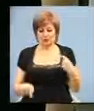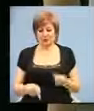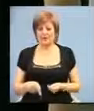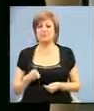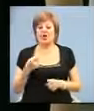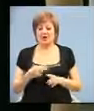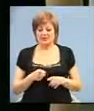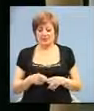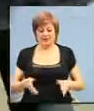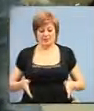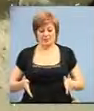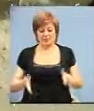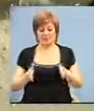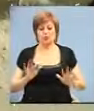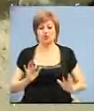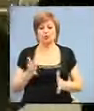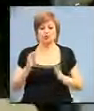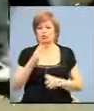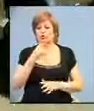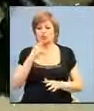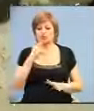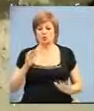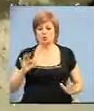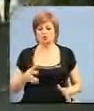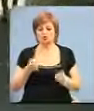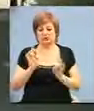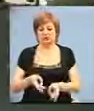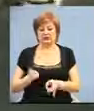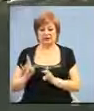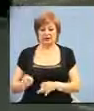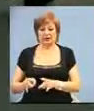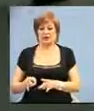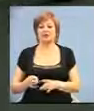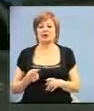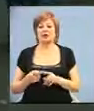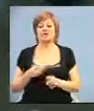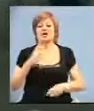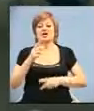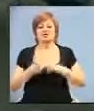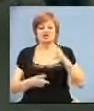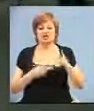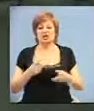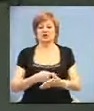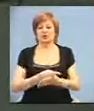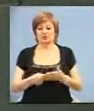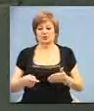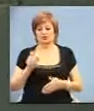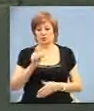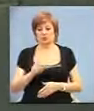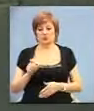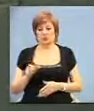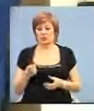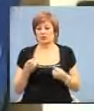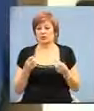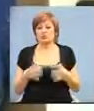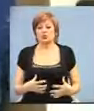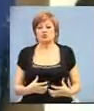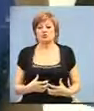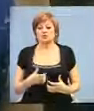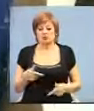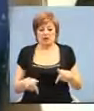на цьому відрізку дороги траплялися численні випадки травмувань. Як наслідок, скарги, нарікання від пішоходів. Просто ужасно.